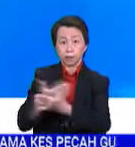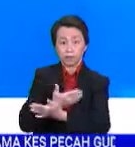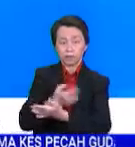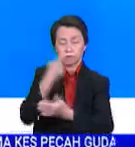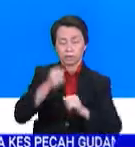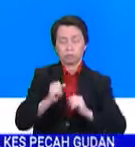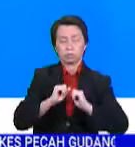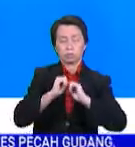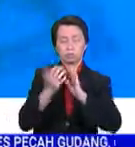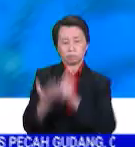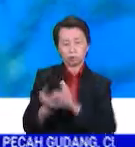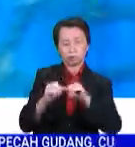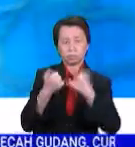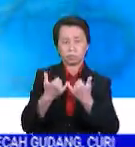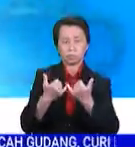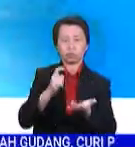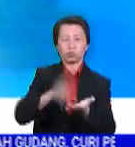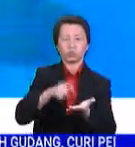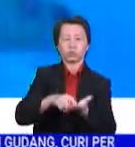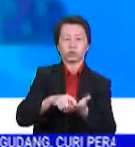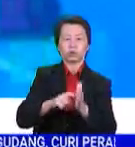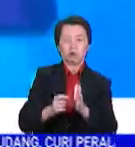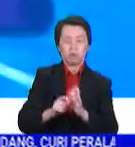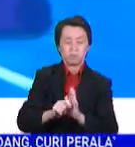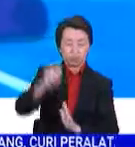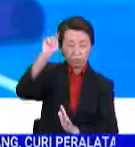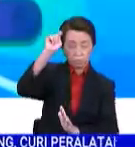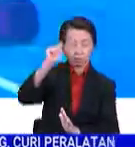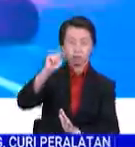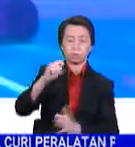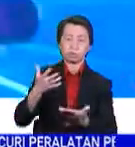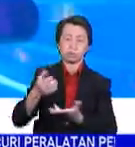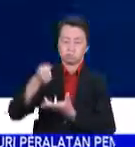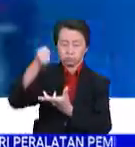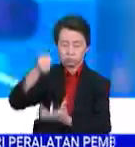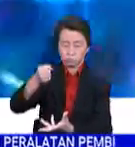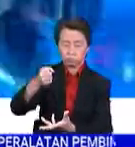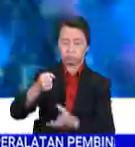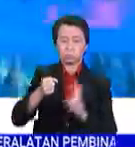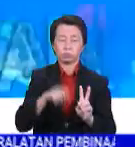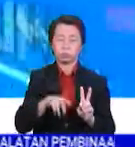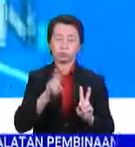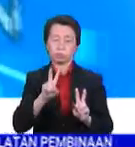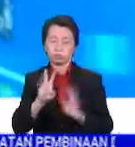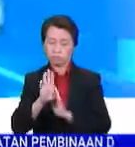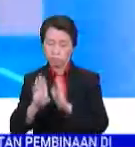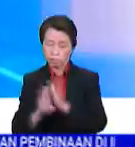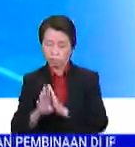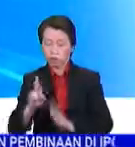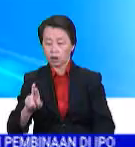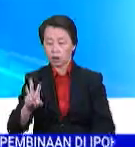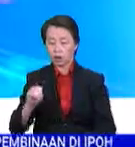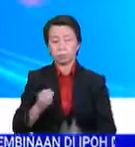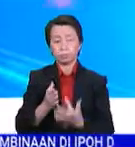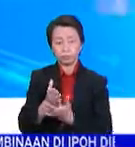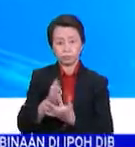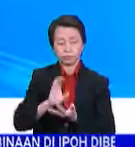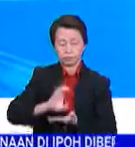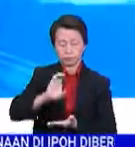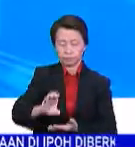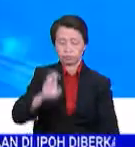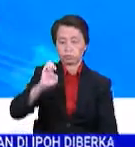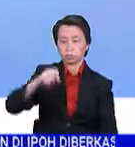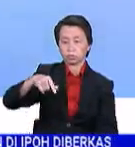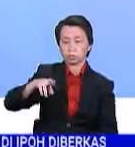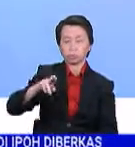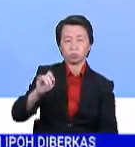membantu syari'at yang terdepan masalah hutang yang tinggi pula kaedah pendanaan melebihi 22 billion Ringgit melalui Pelabuhan